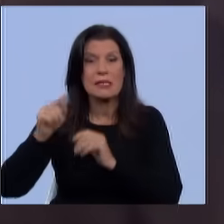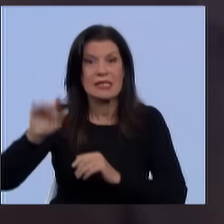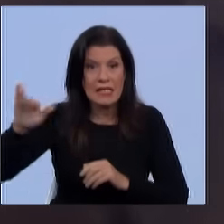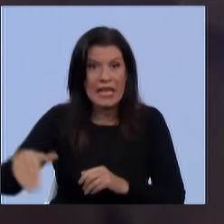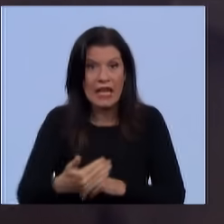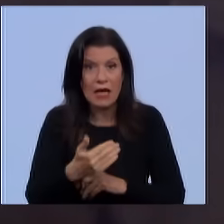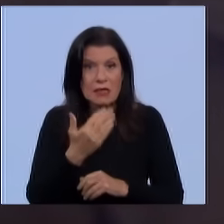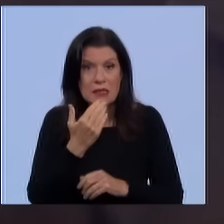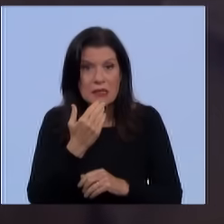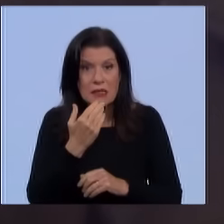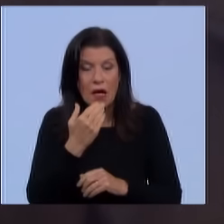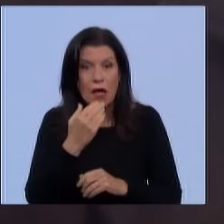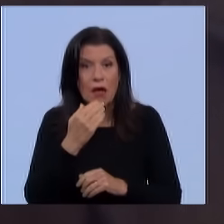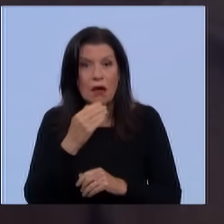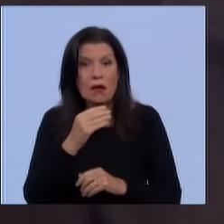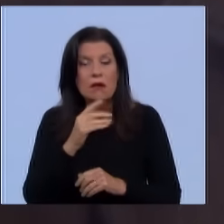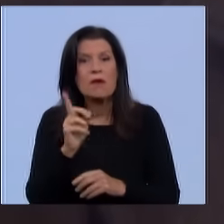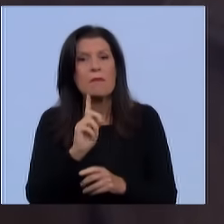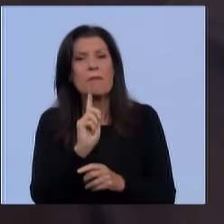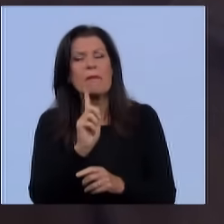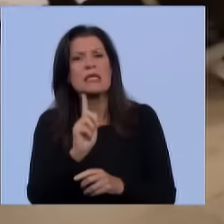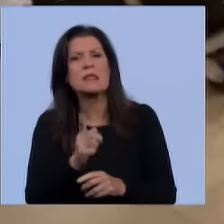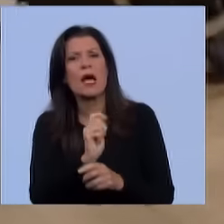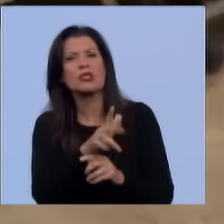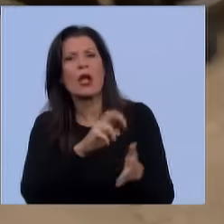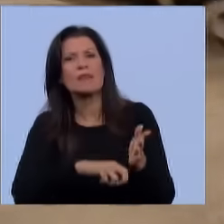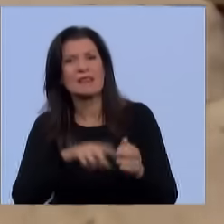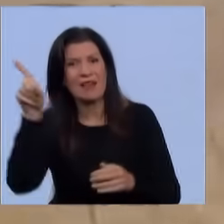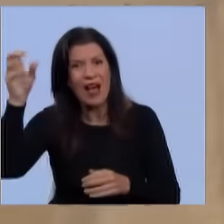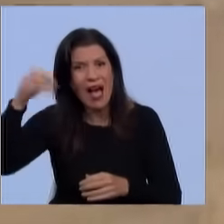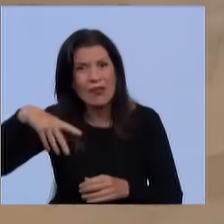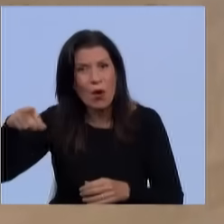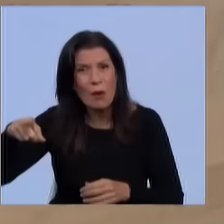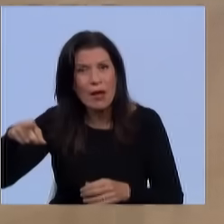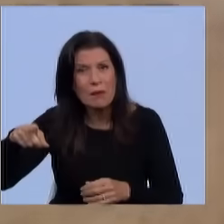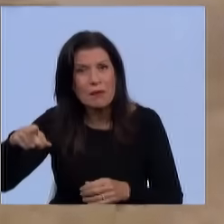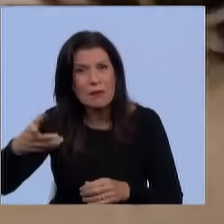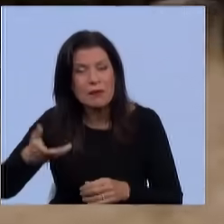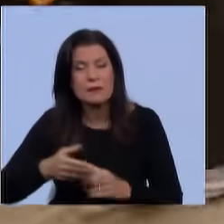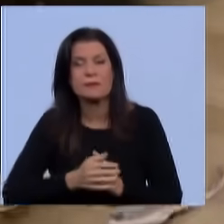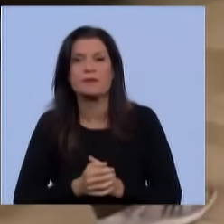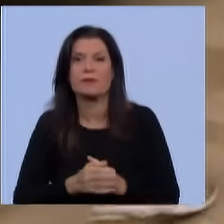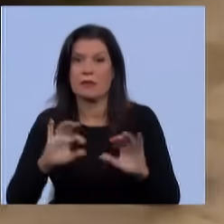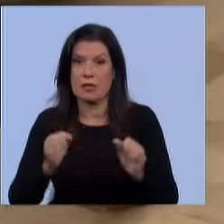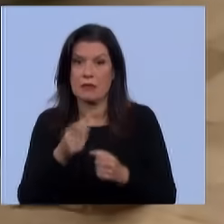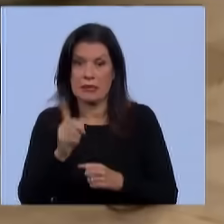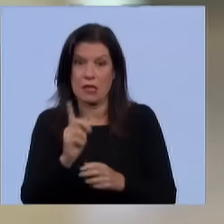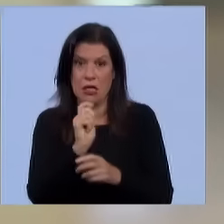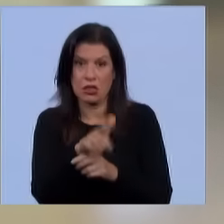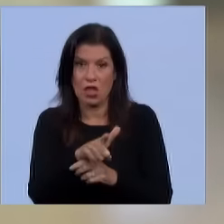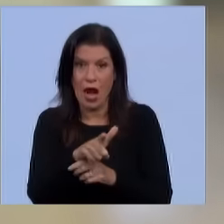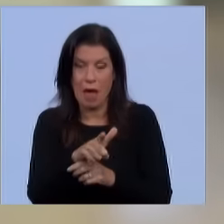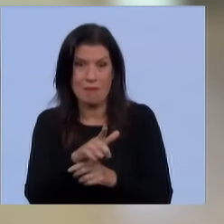התורמים יאלצו לשלם על זה את כל המיסים. אם יצטרכו לשלם מכס ומע"מ, פיתחתם אנטיגוניזם